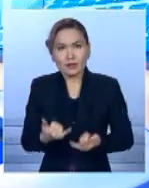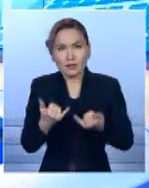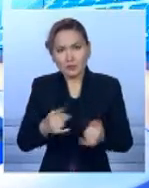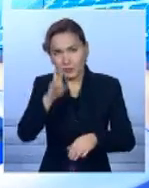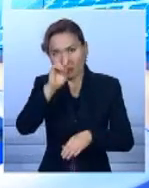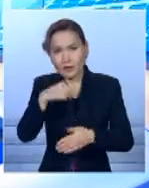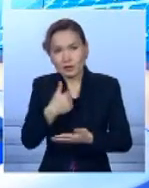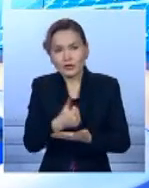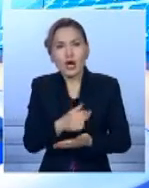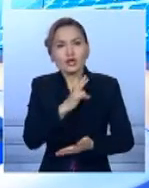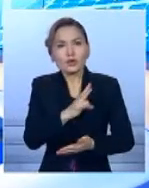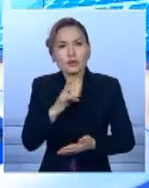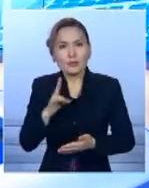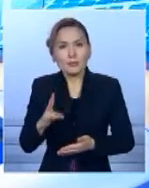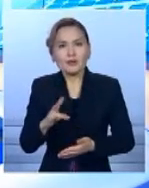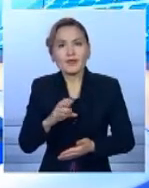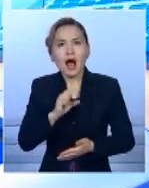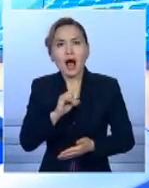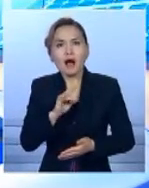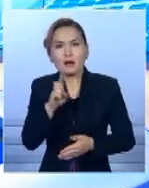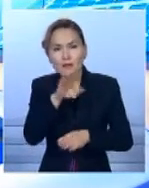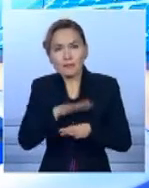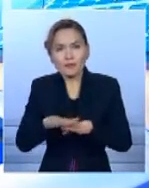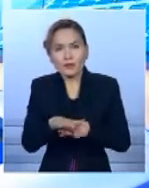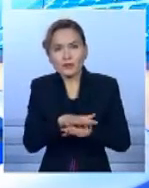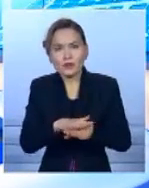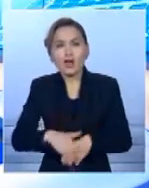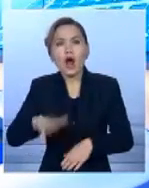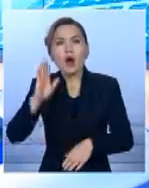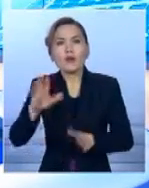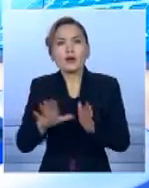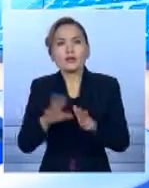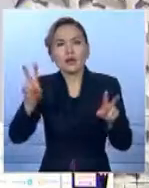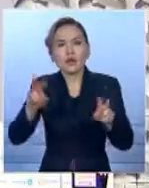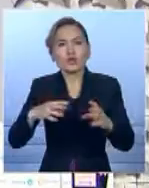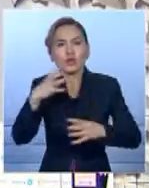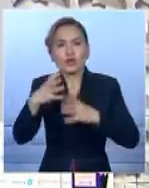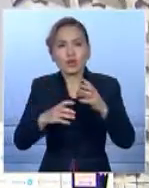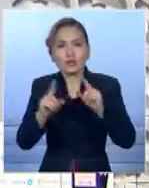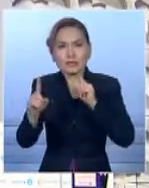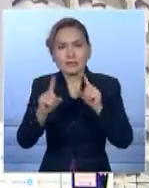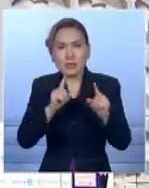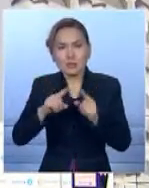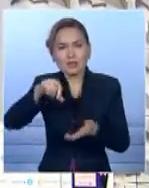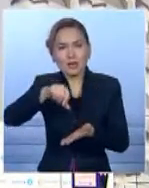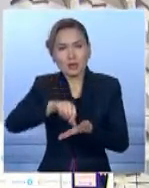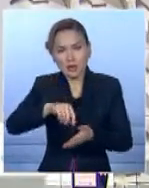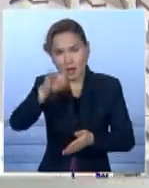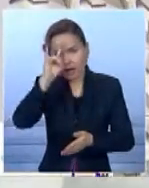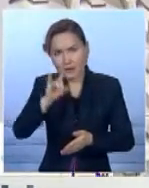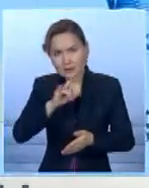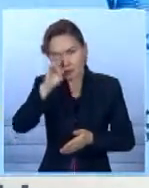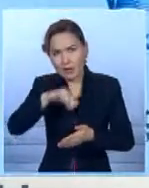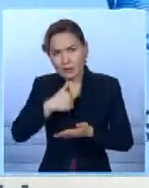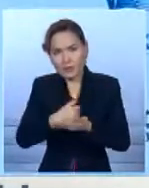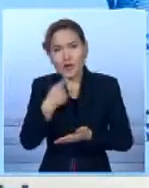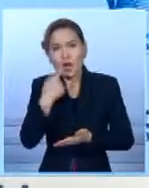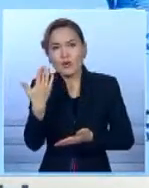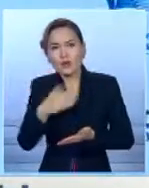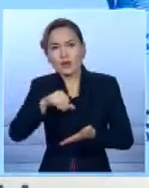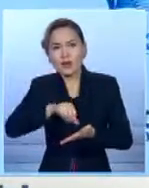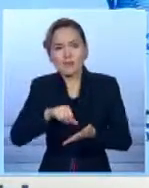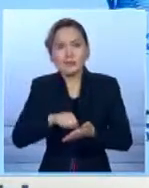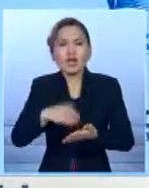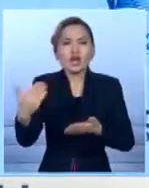Елбасы Нұрсұлтан Назарбаев Біріккен Араб Әмірліктерінде өтіп жатқан болашақ энергиясы дүниежүзілік саммитінде осылай деп айтты. Президент бүгінде жаңа